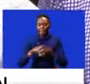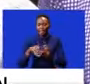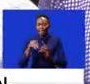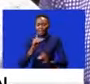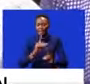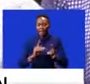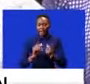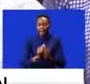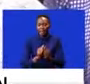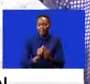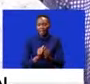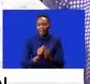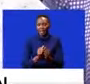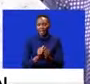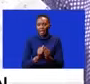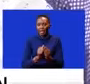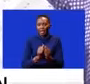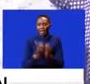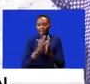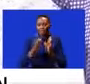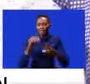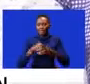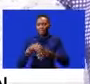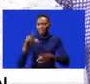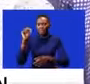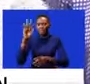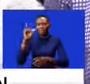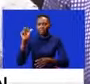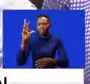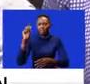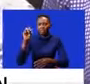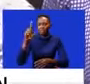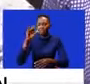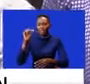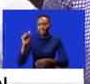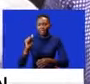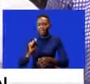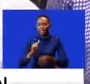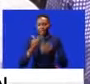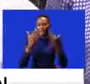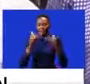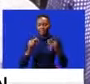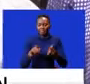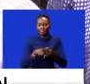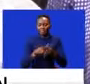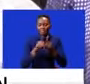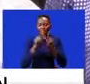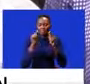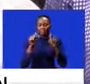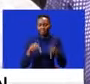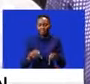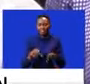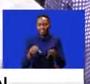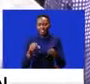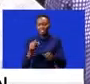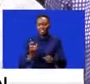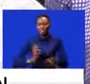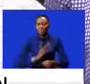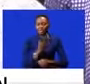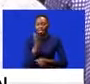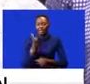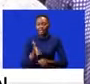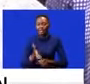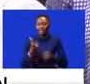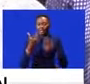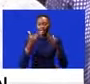Festivals manotimore dala mar Nyamira. Ne wan kanyakla achiel kodu kendo koro kawuono uchako ubedo kodwa ka. Kawuono